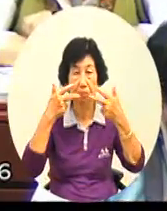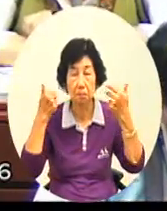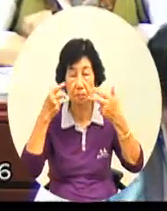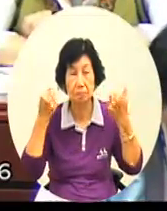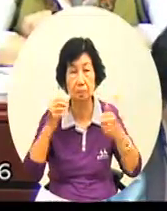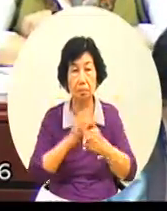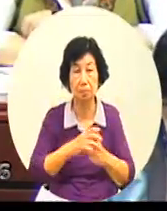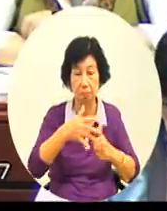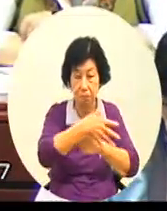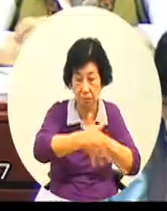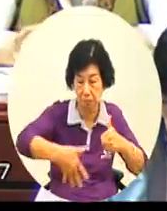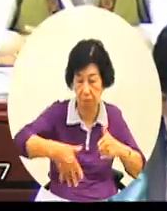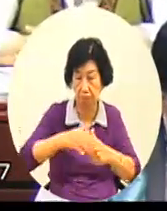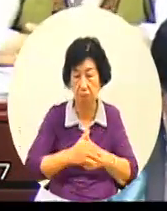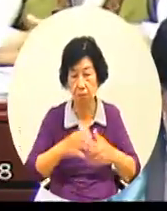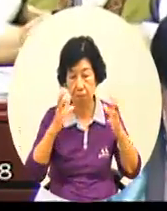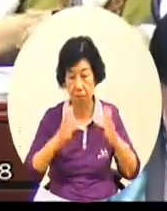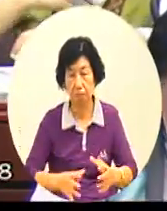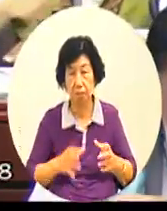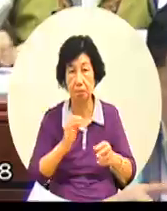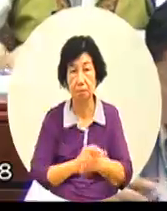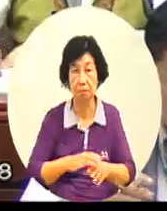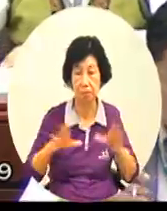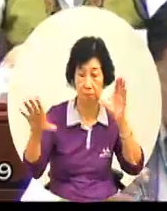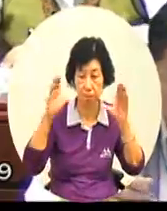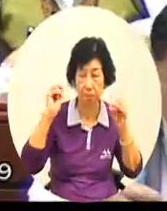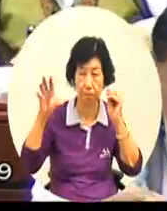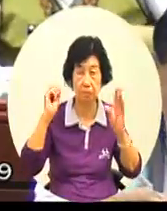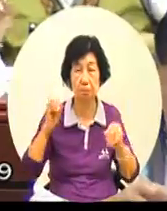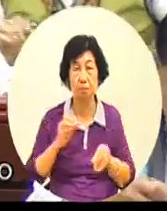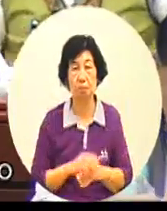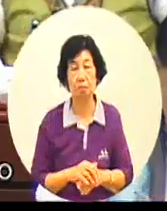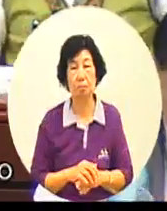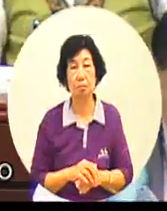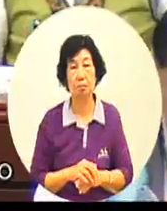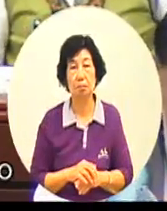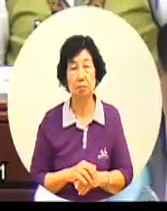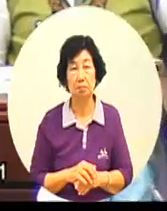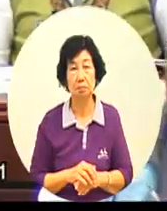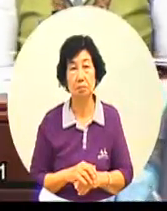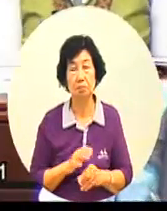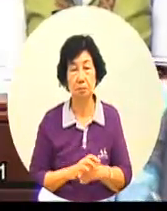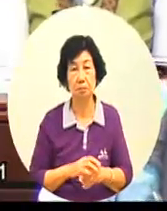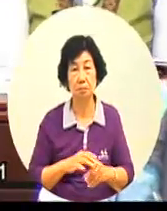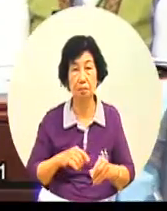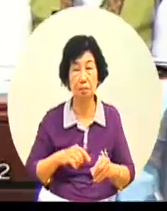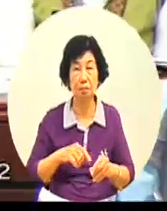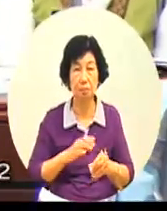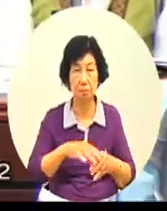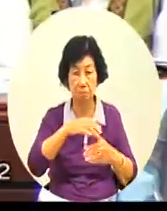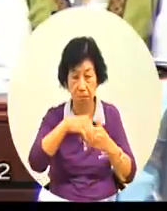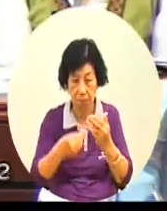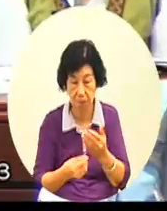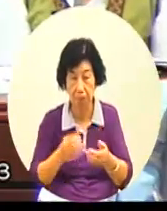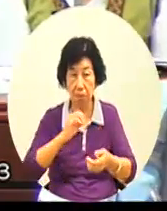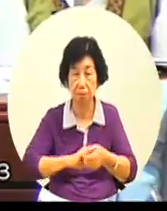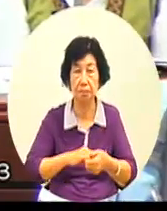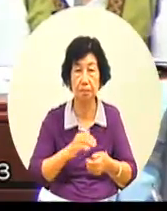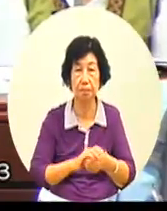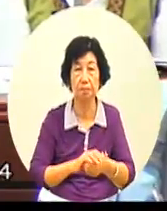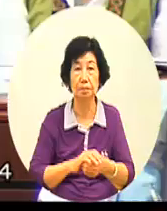起来，如何在原住民的知识如何在这个体制内呢被承认，我想这是我们开全